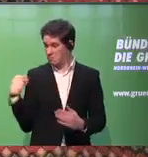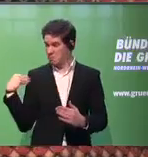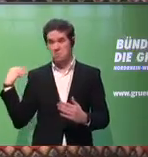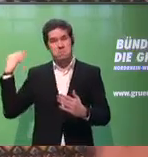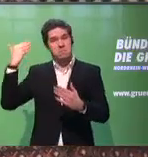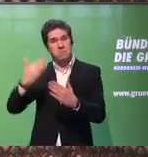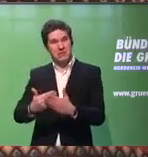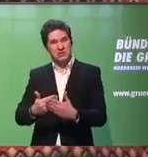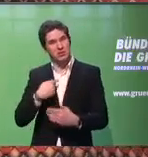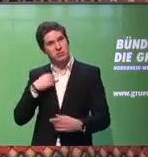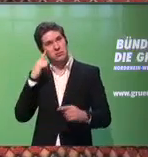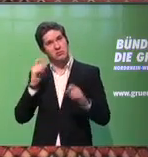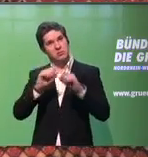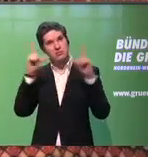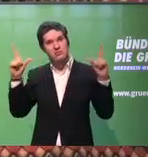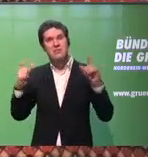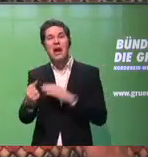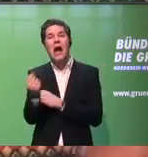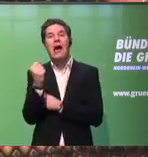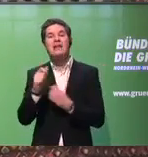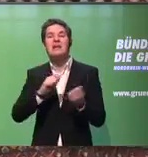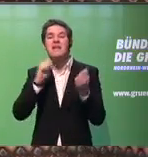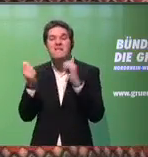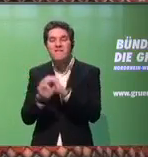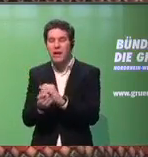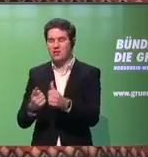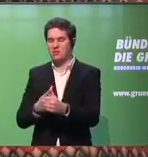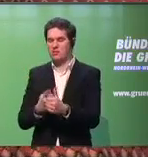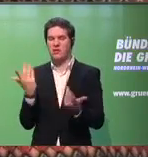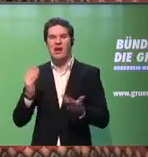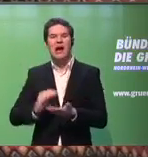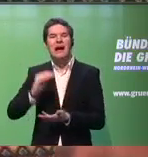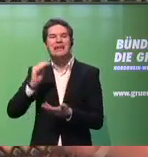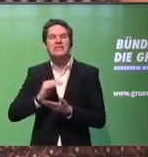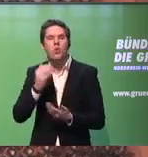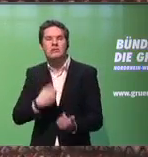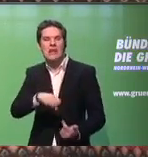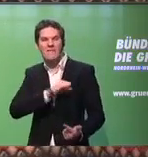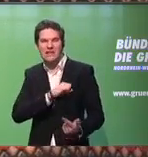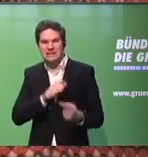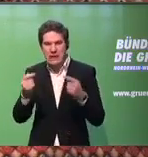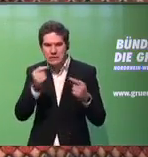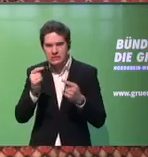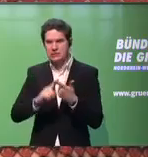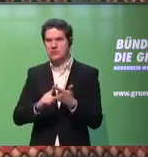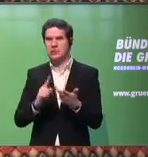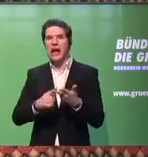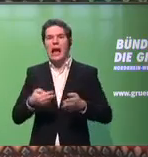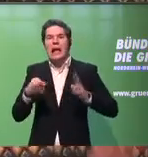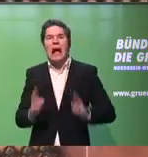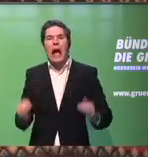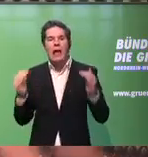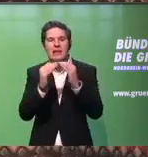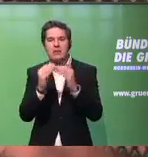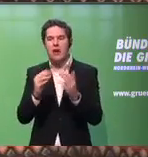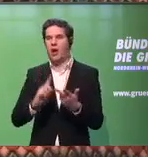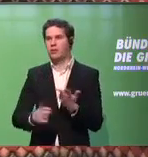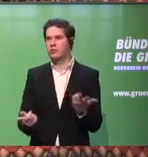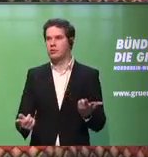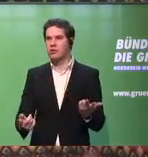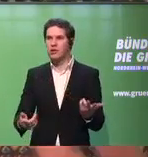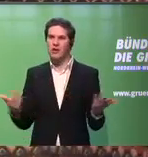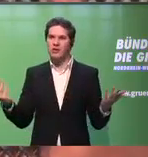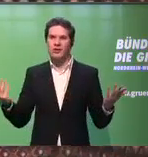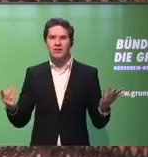Idee auch in der ganzen Energiewende-Debatte, in der Ressourceneffizienz-Debatte, in der Gerechtigkeitsdebatte, wir müssen aus